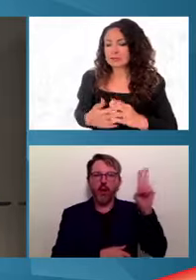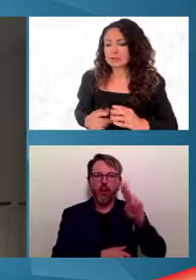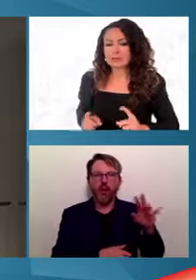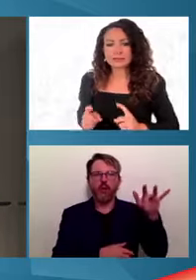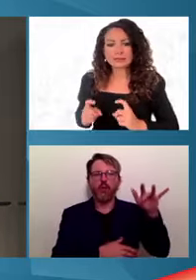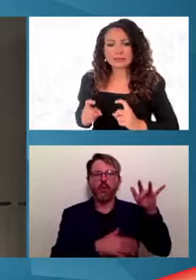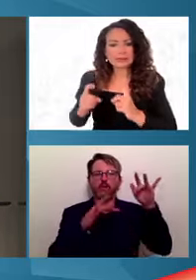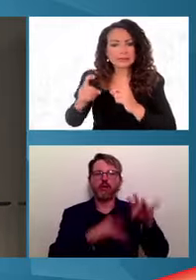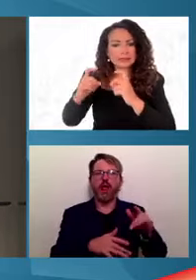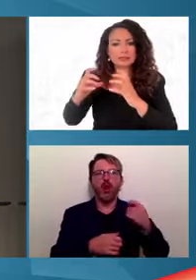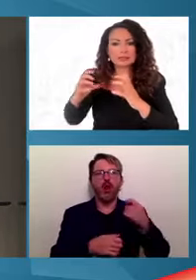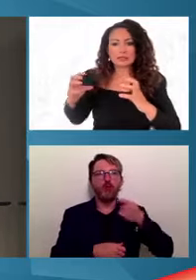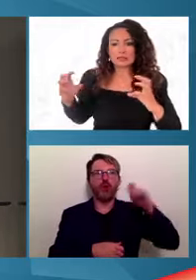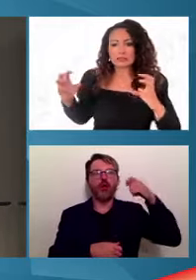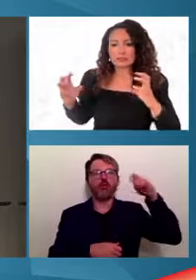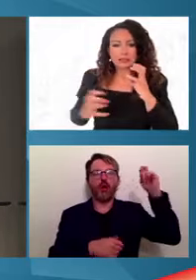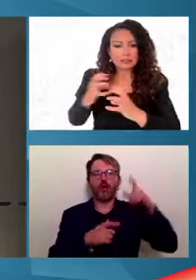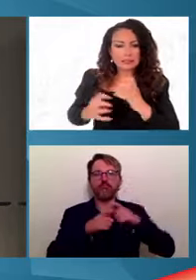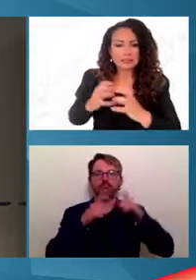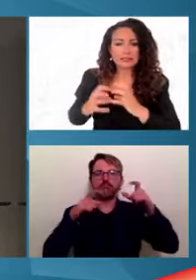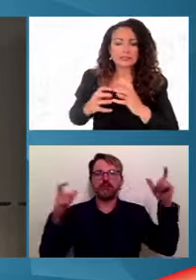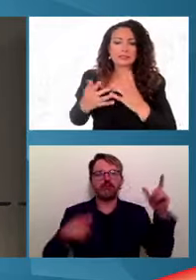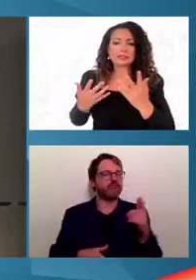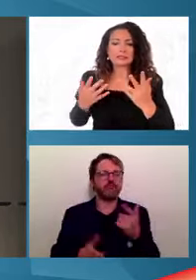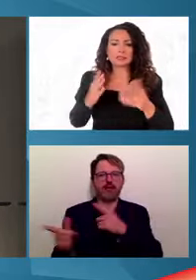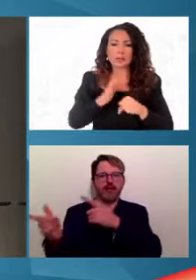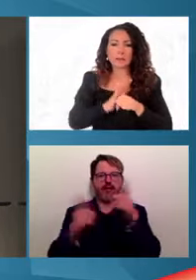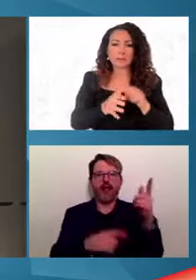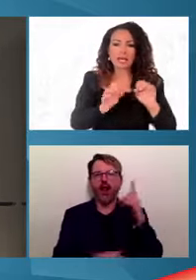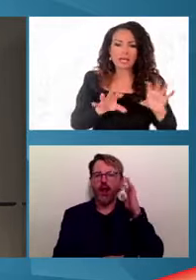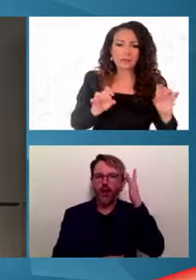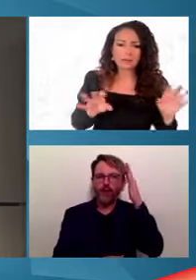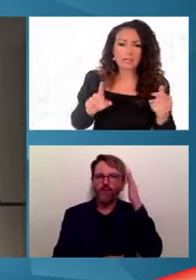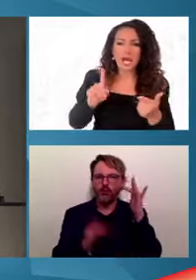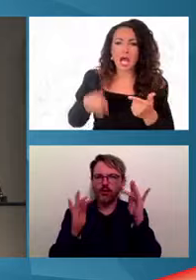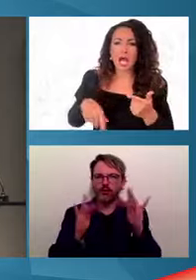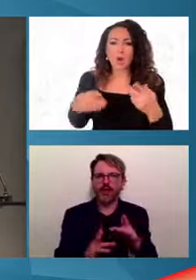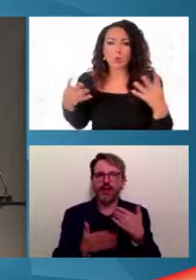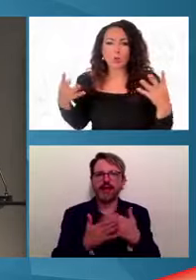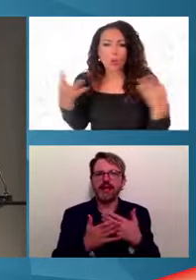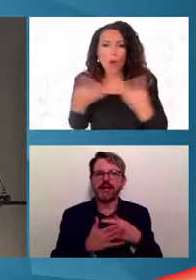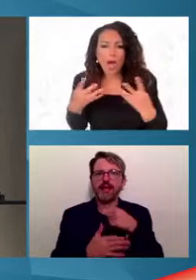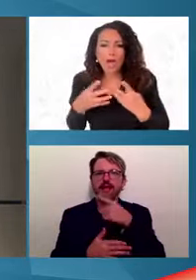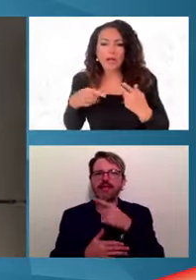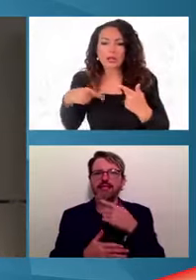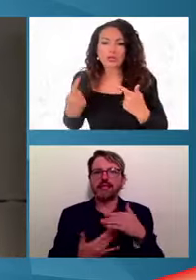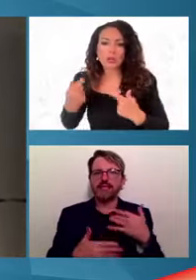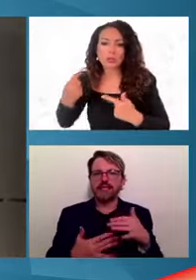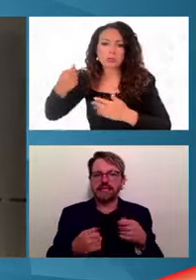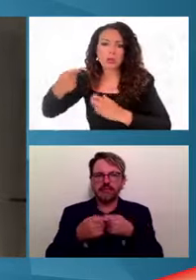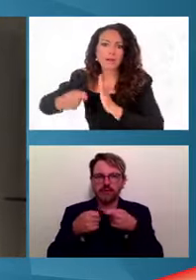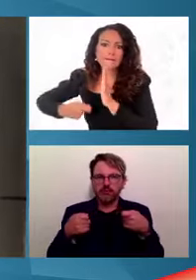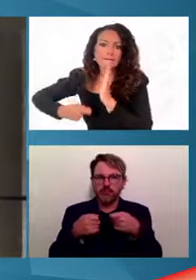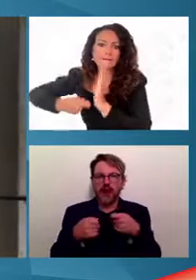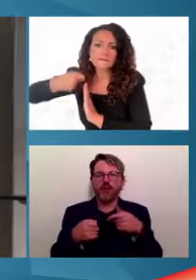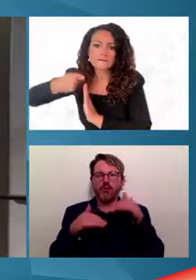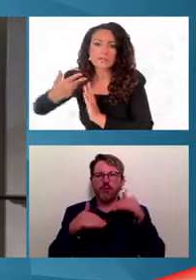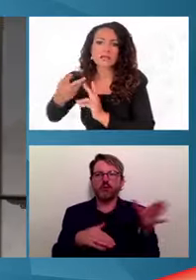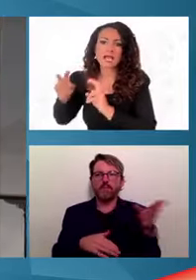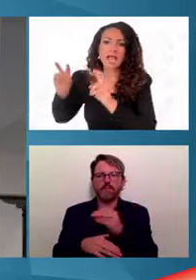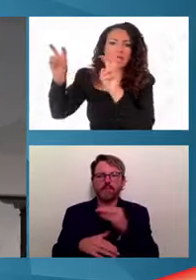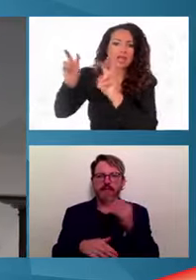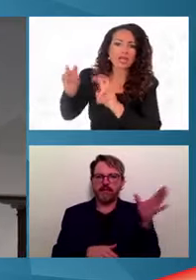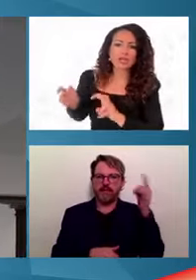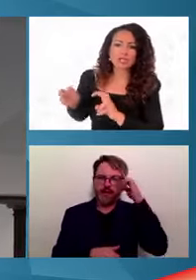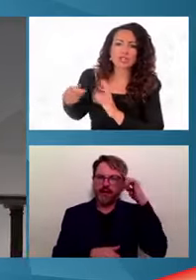alles in dieser Form vorstellen können? Niemand. Und natürlich muss diese Anspannung mit aufgearbeitet werden. Ich kann nur eines sagen, und das möchte ich heute auch